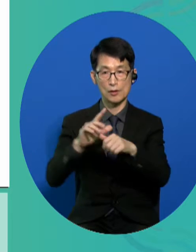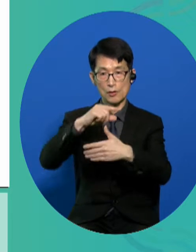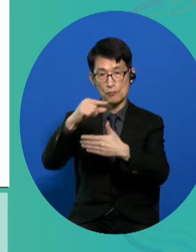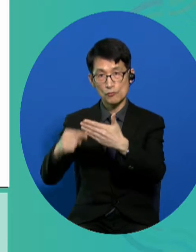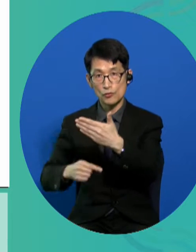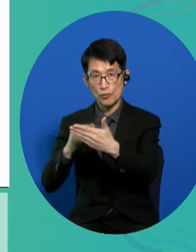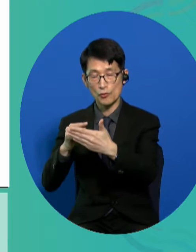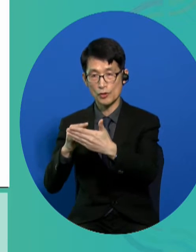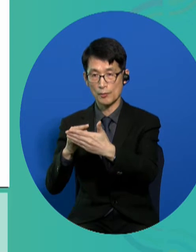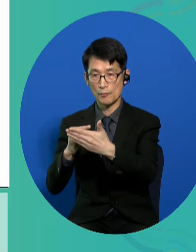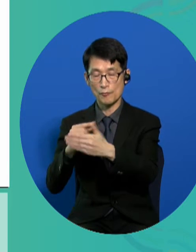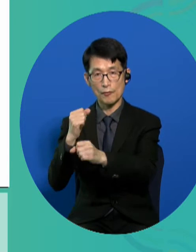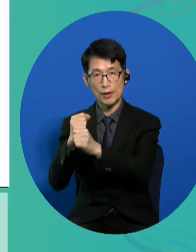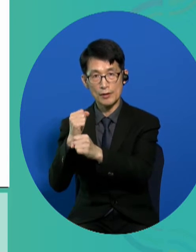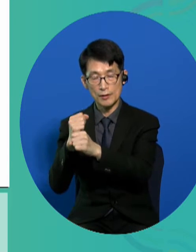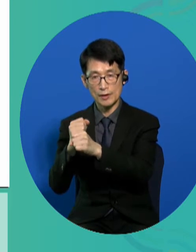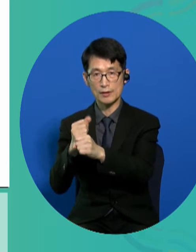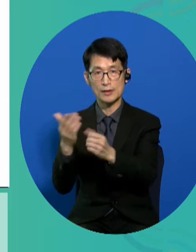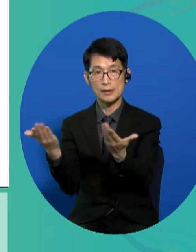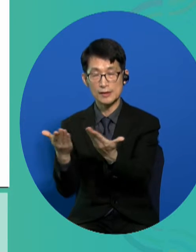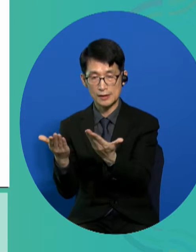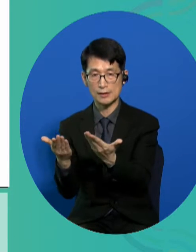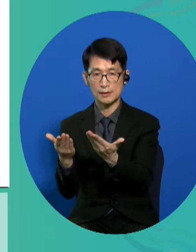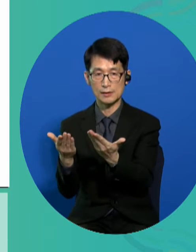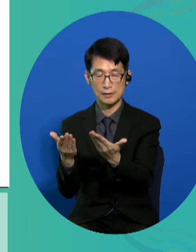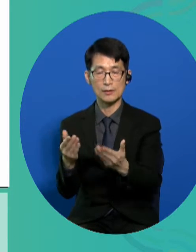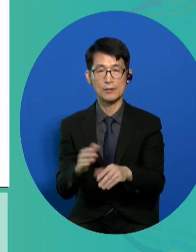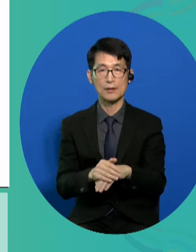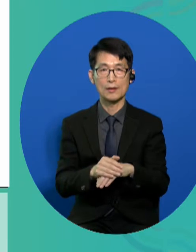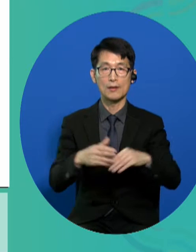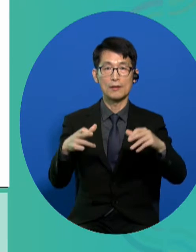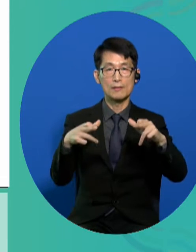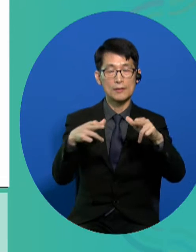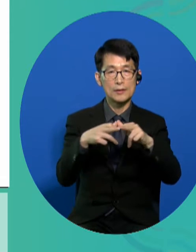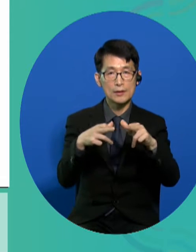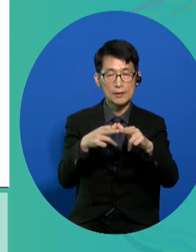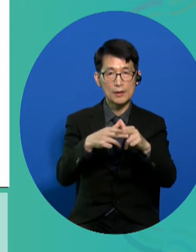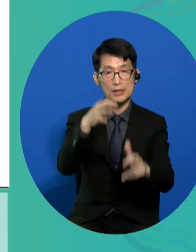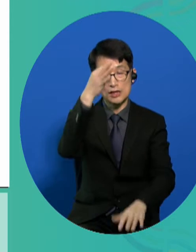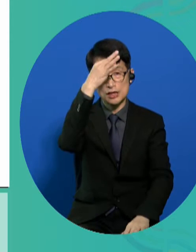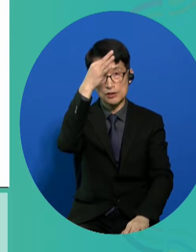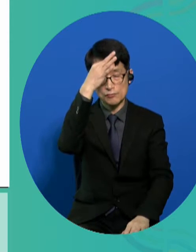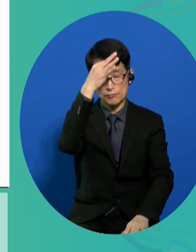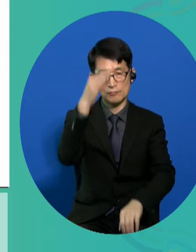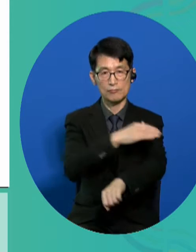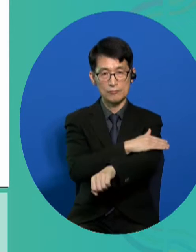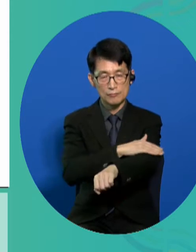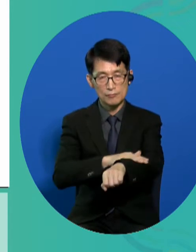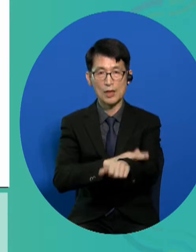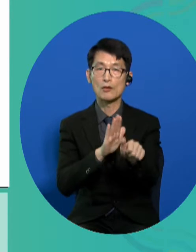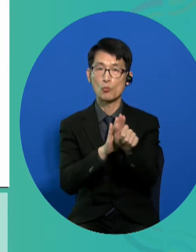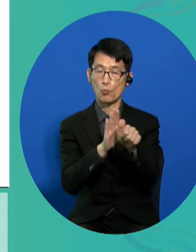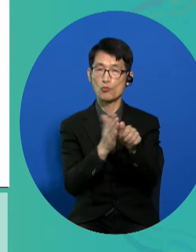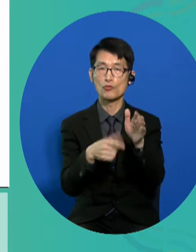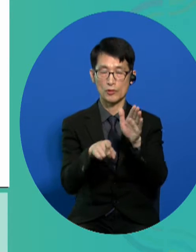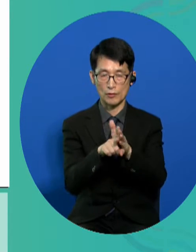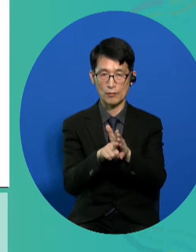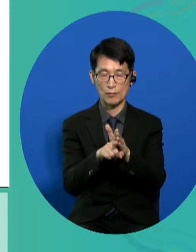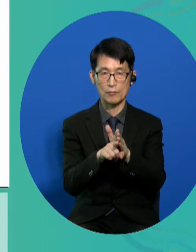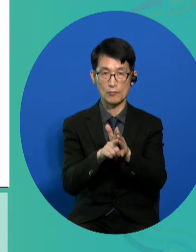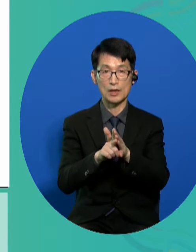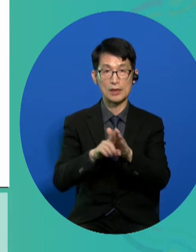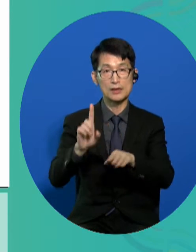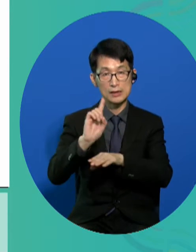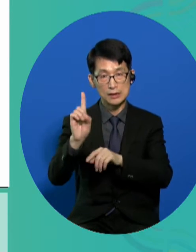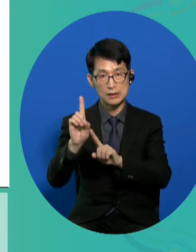프로그램, 정책 및 모범 사례를 개발하고 장애인의 기술 접근성과 디지털 포용을 지원하기